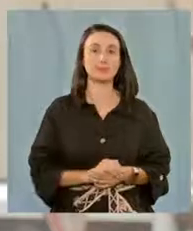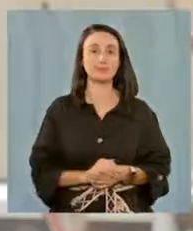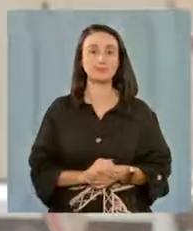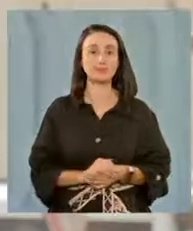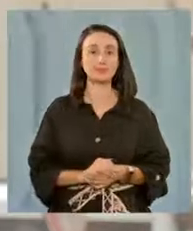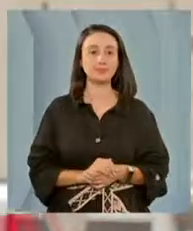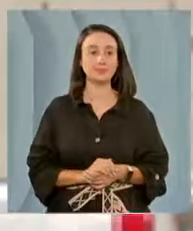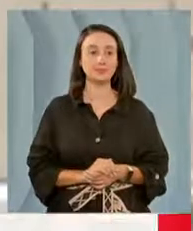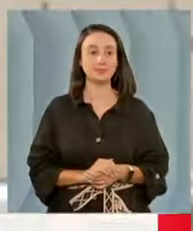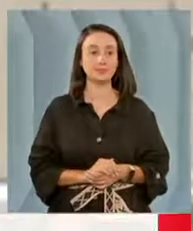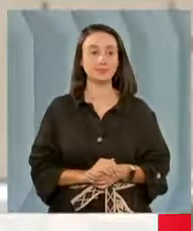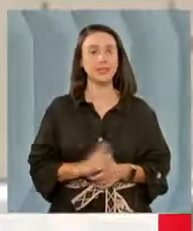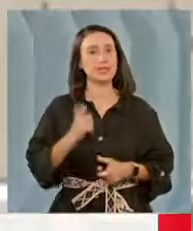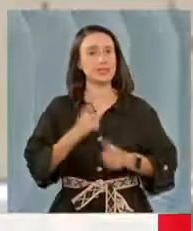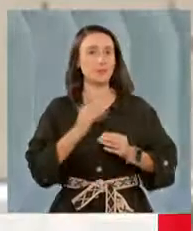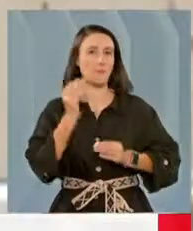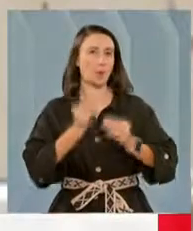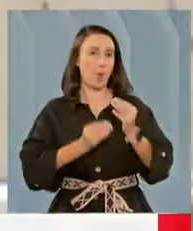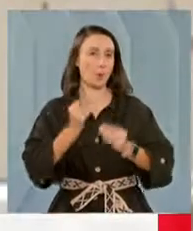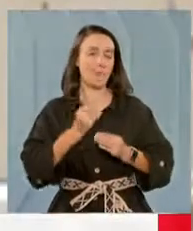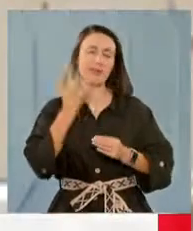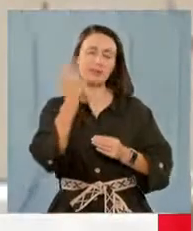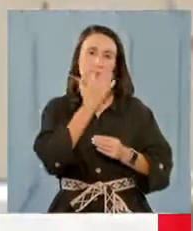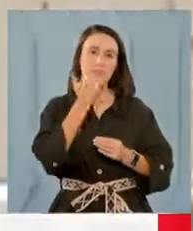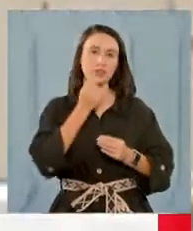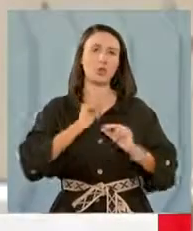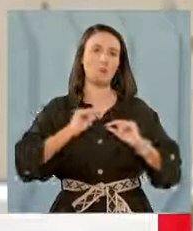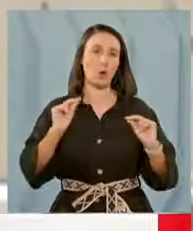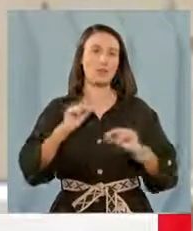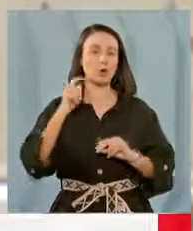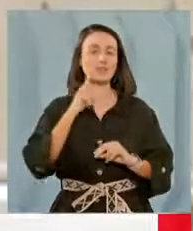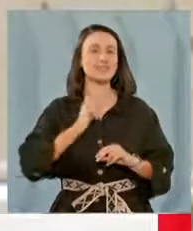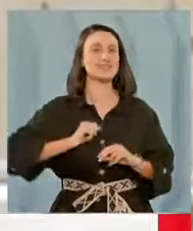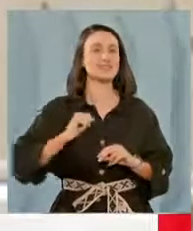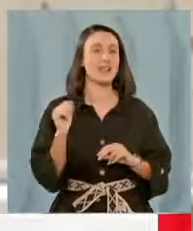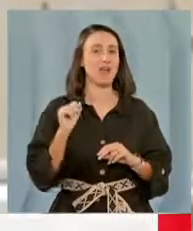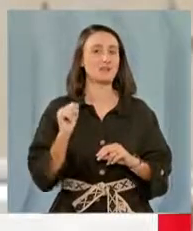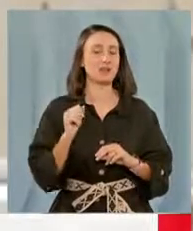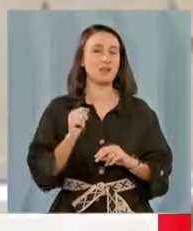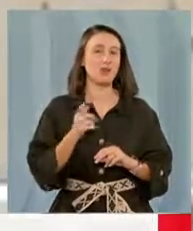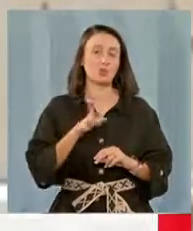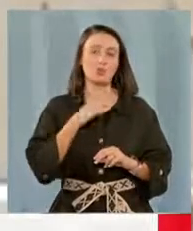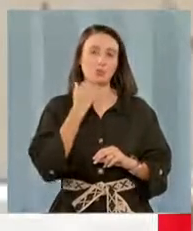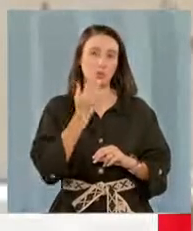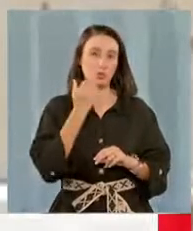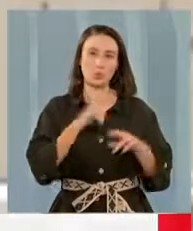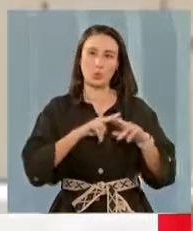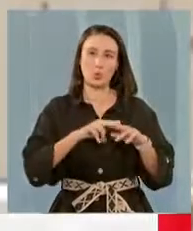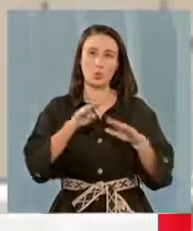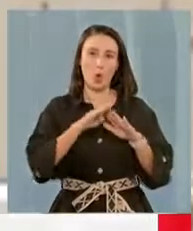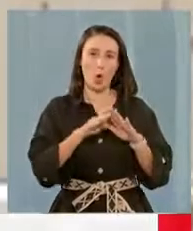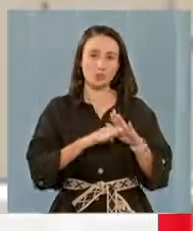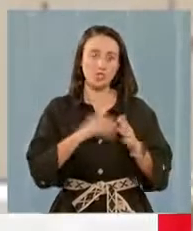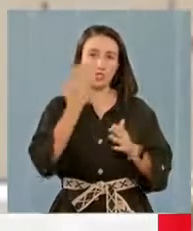Problemele din sistemul de învățământ se plâng și cadrele didactice din mediul rural, care își exprimă nemulțumirea față de condițiile din